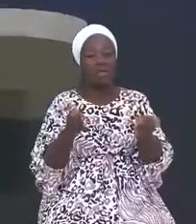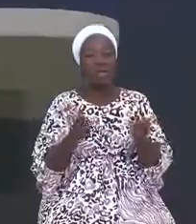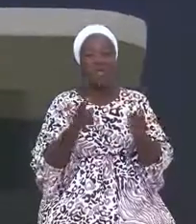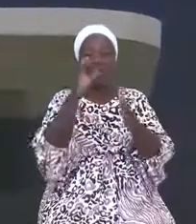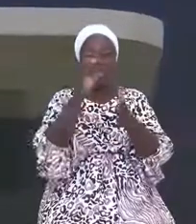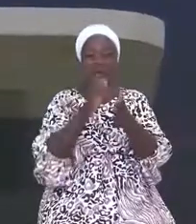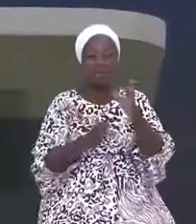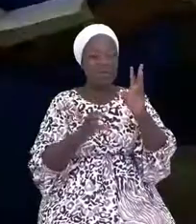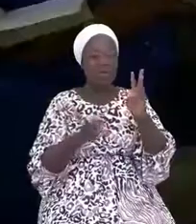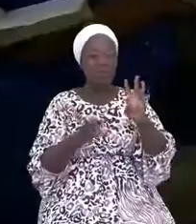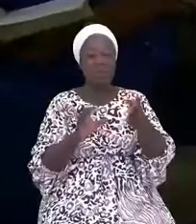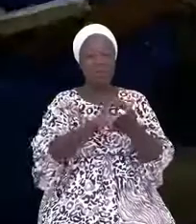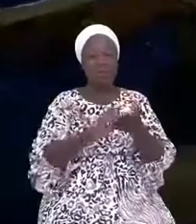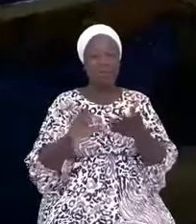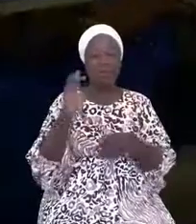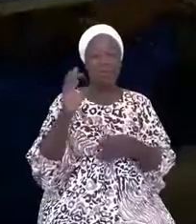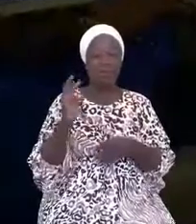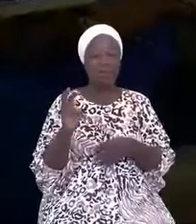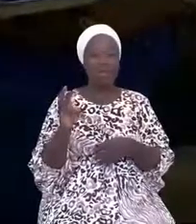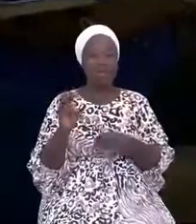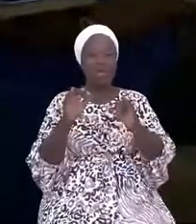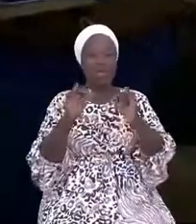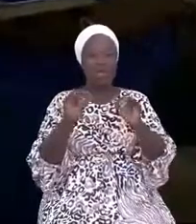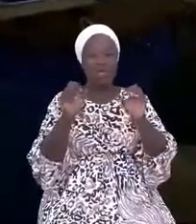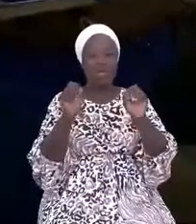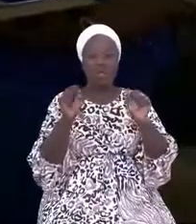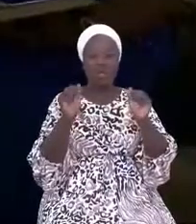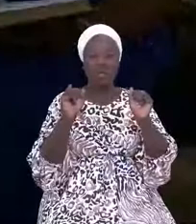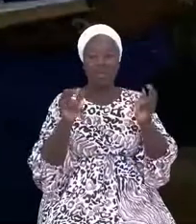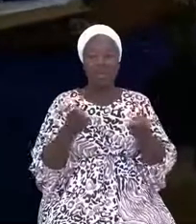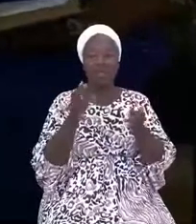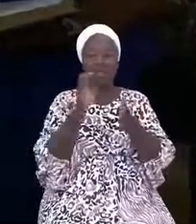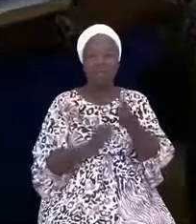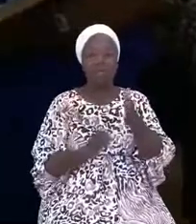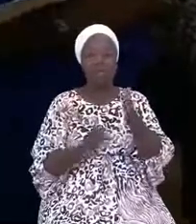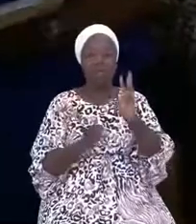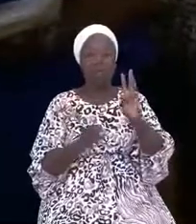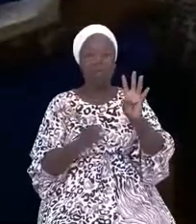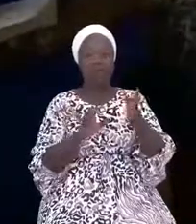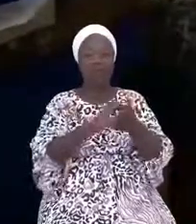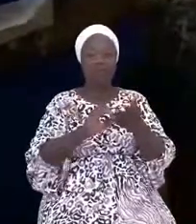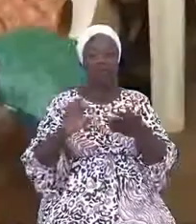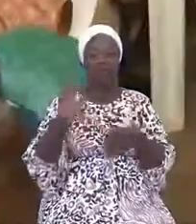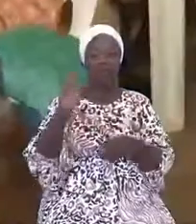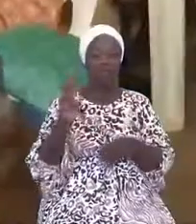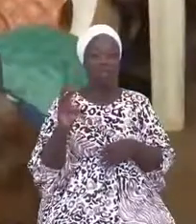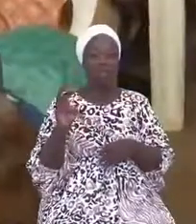64, verset 6. Ésaïe chapitre 64, verset 6.